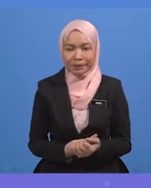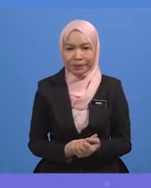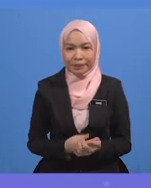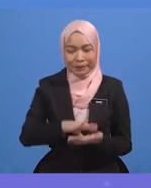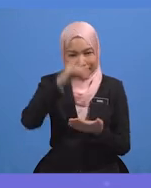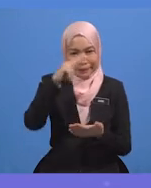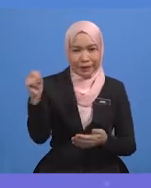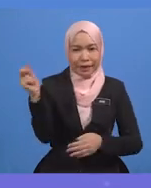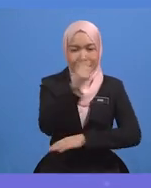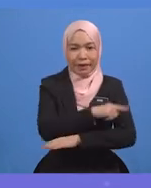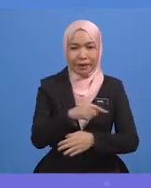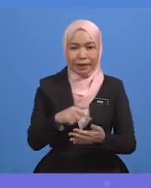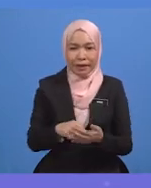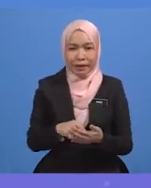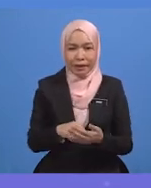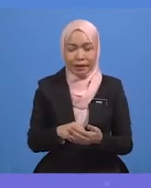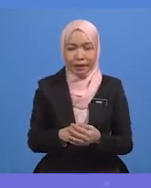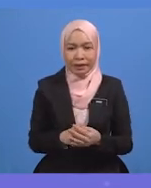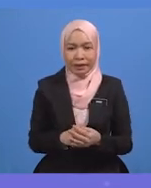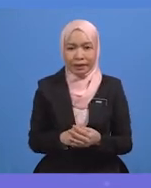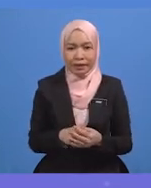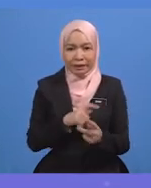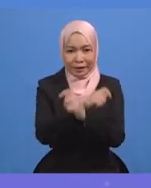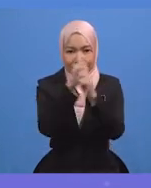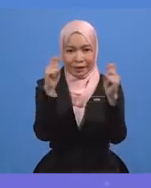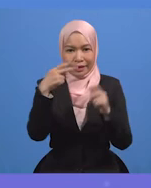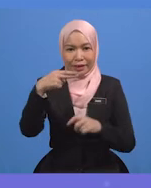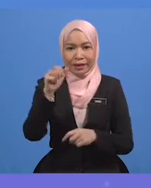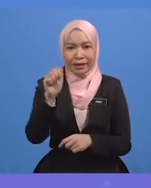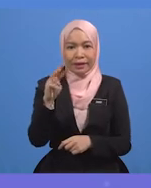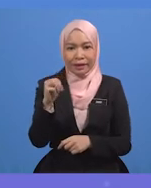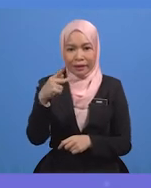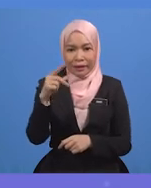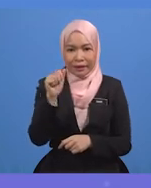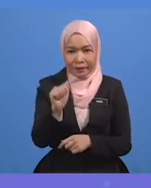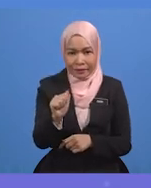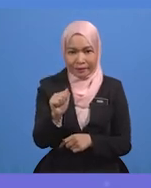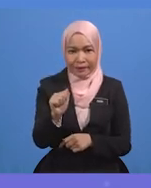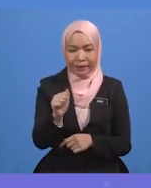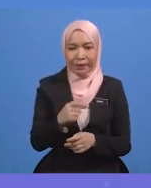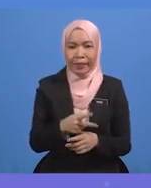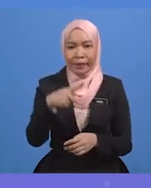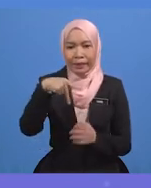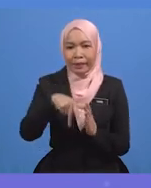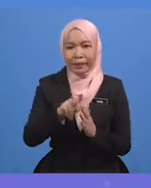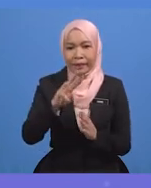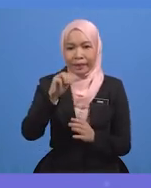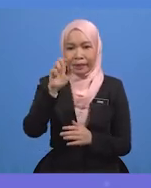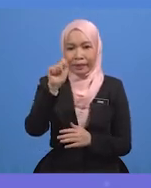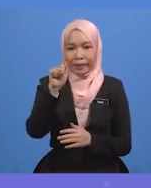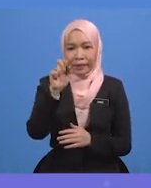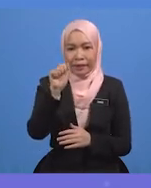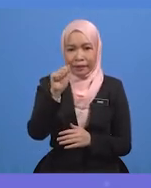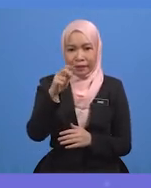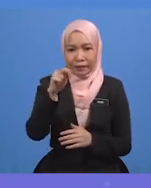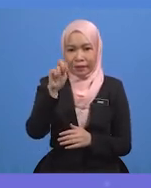ilmu kita berkaitan tokoh Hamka Permata Nusantara ini telah sampai ke penghujungnya.